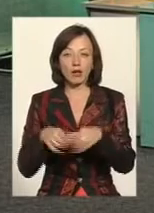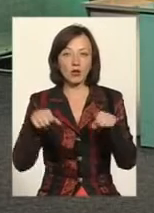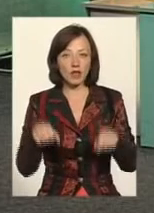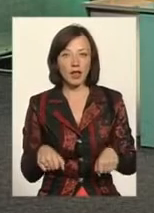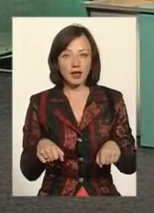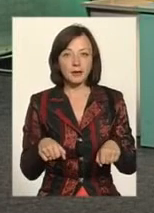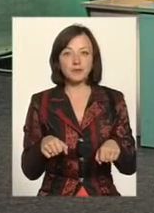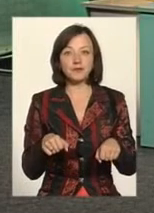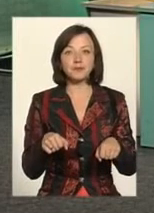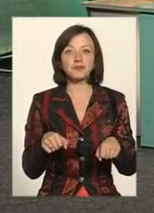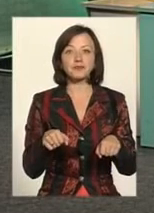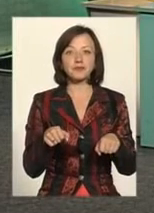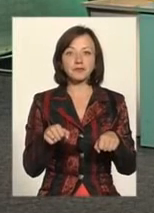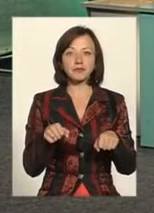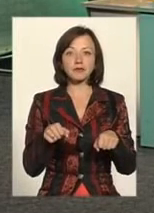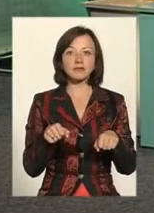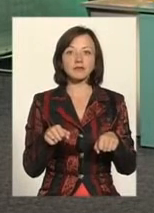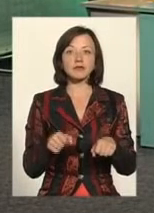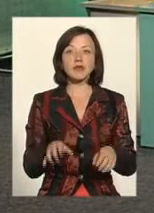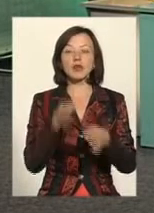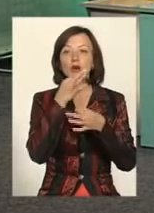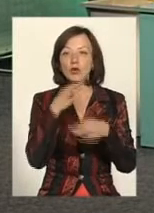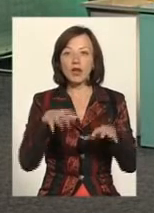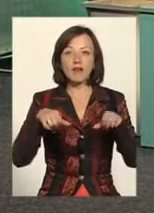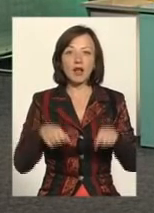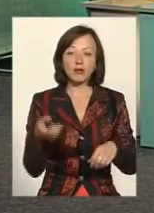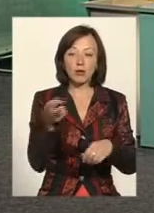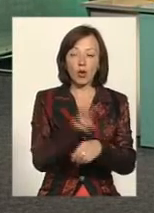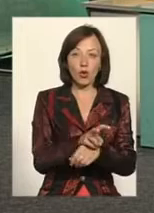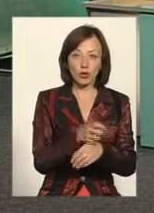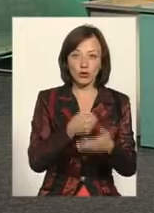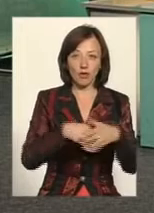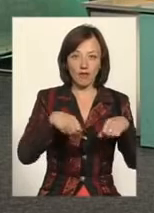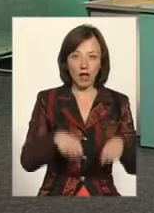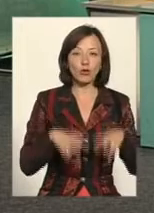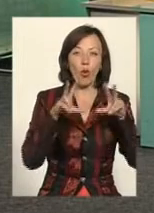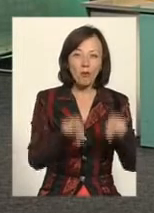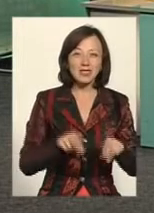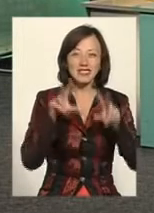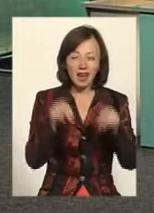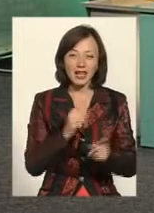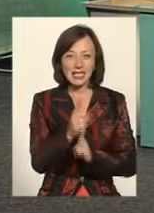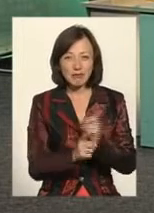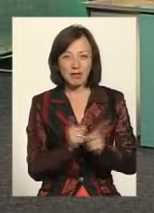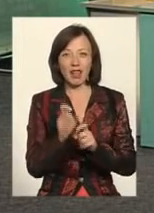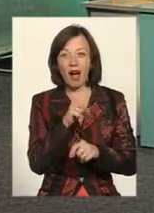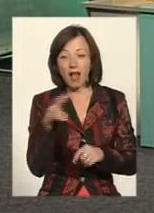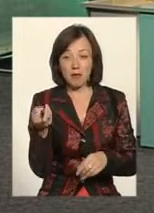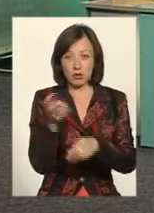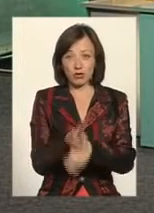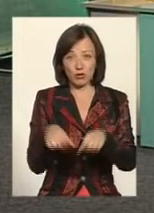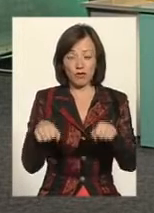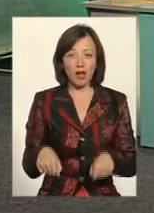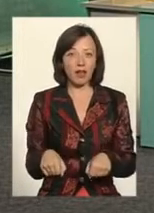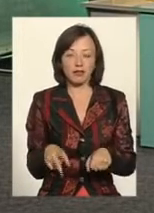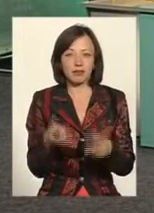влади, і владою, яка це привичка будь-якої влади, яка приходить до влади, вона обіцяє щось, які зміни, але як прийшовши до влади,